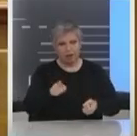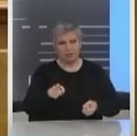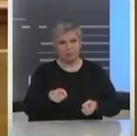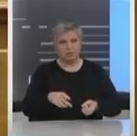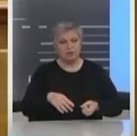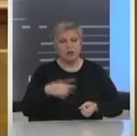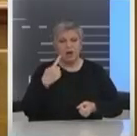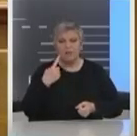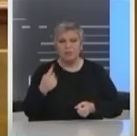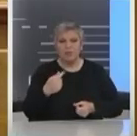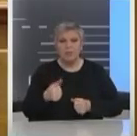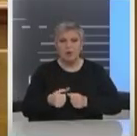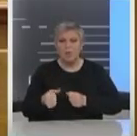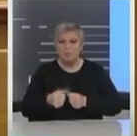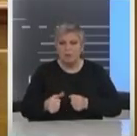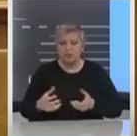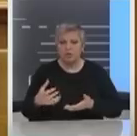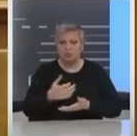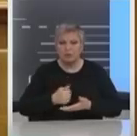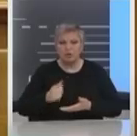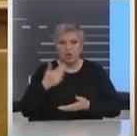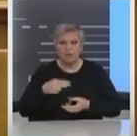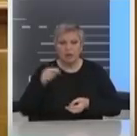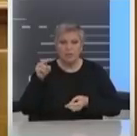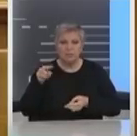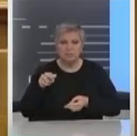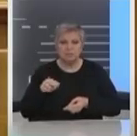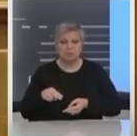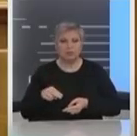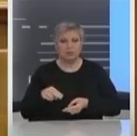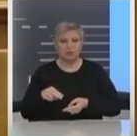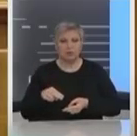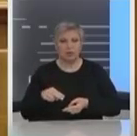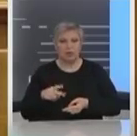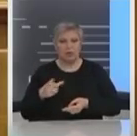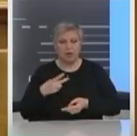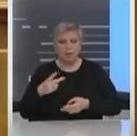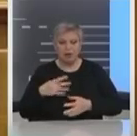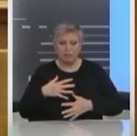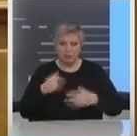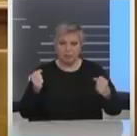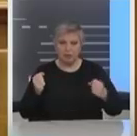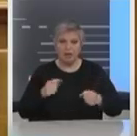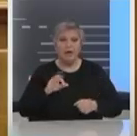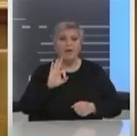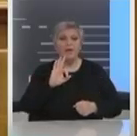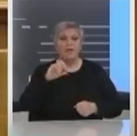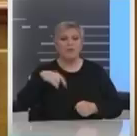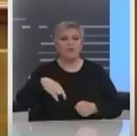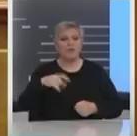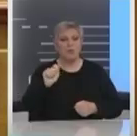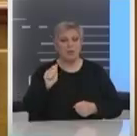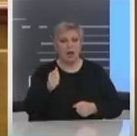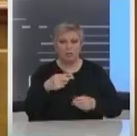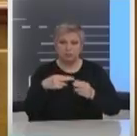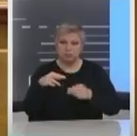βλέπουν τους μισθούς τους να μειώνονται, την οργή των νησιωτών που βλέπουν το ΦΠΑ να αυξάνεται, την